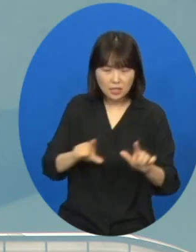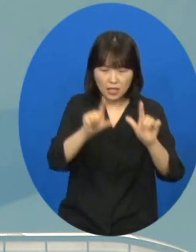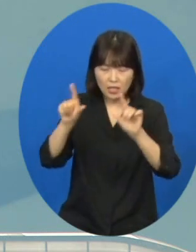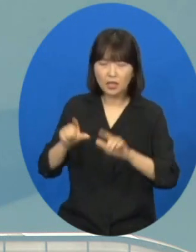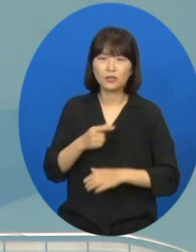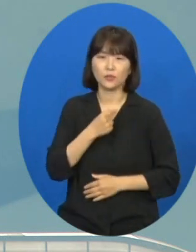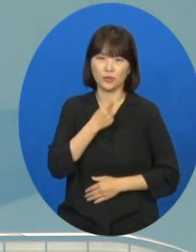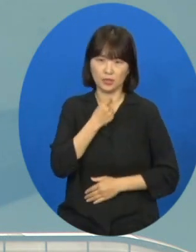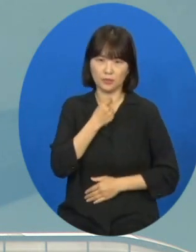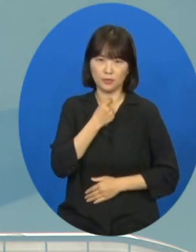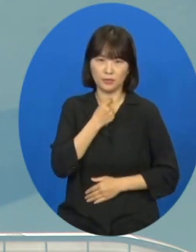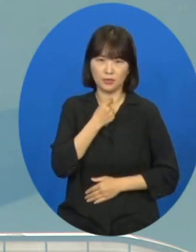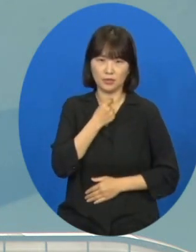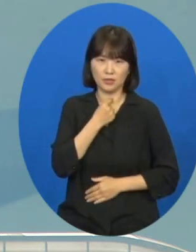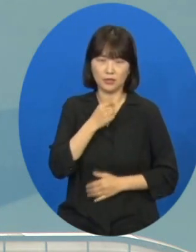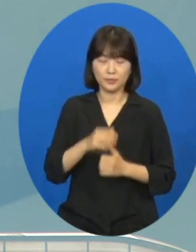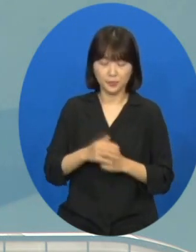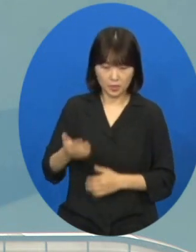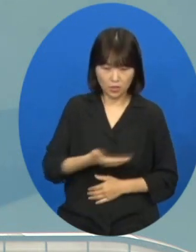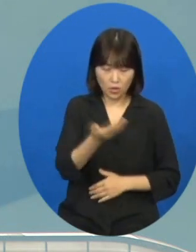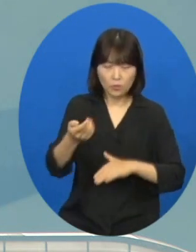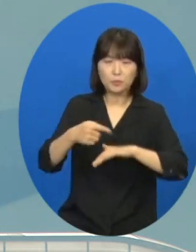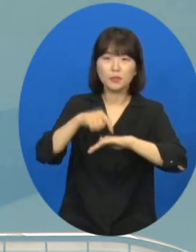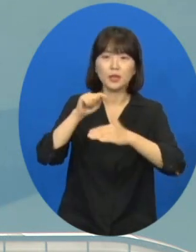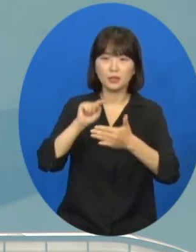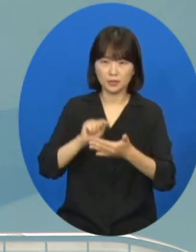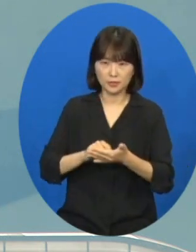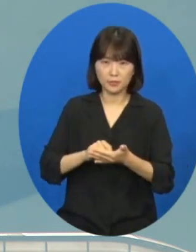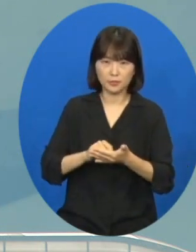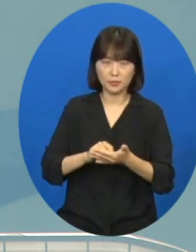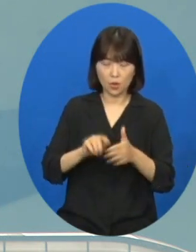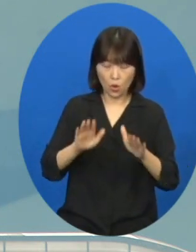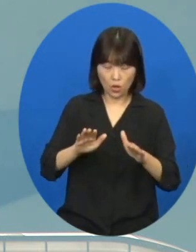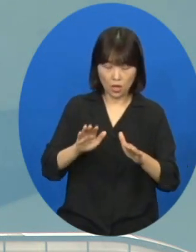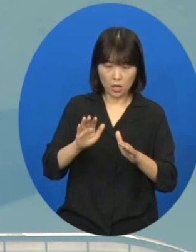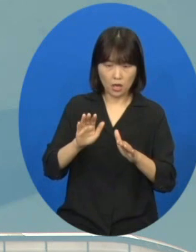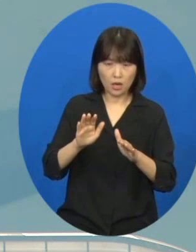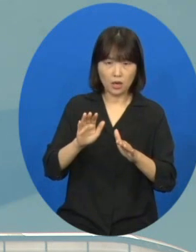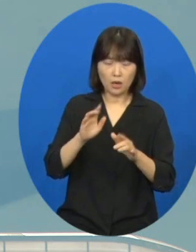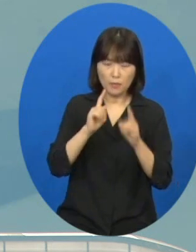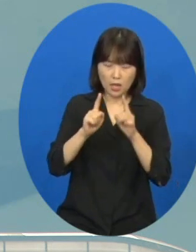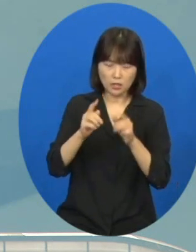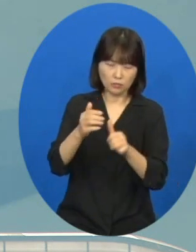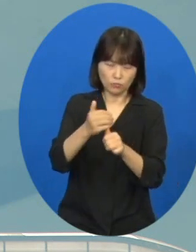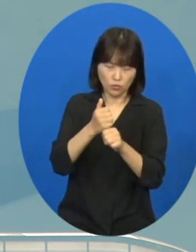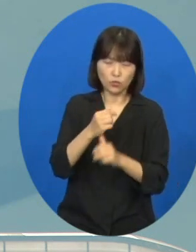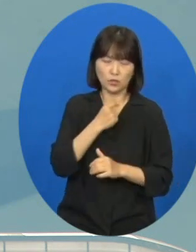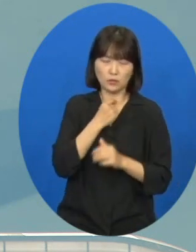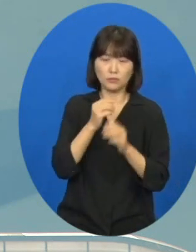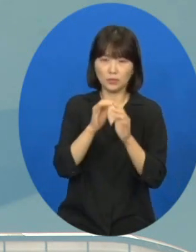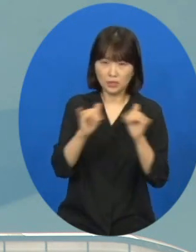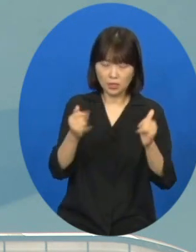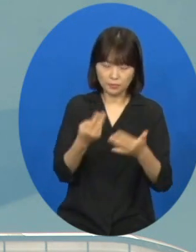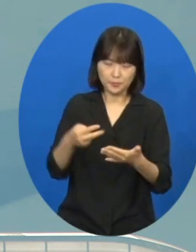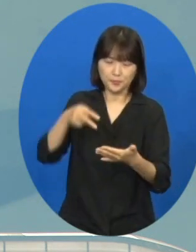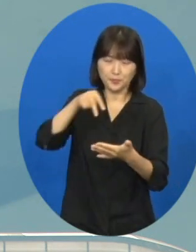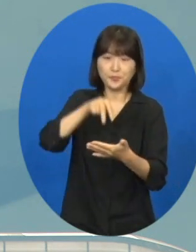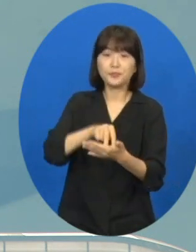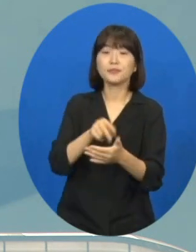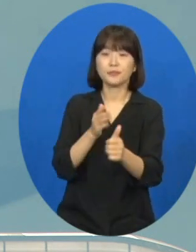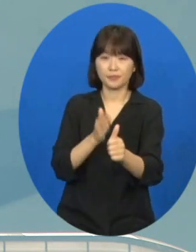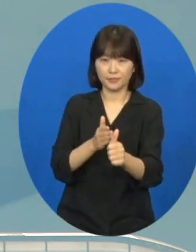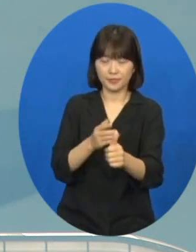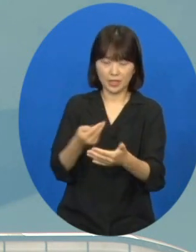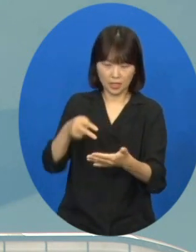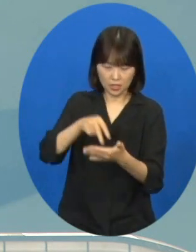싶습니다. 여러분의 마음에 오늘 말씀을 그렇게 붙들고 싶으신 분은 일어나세요.